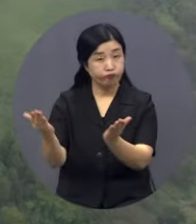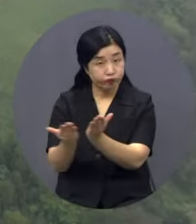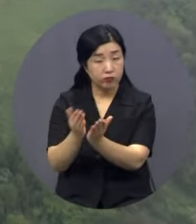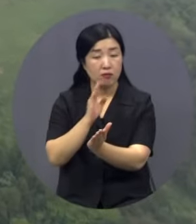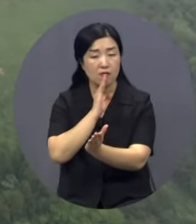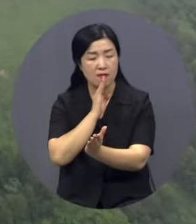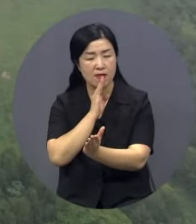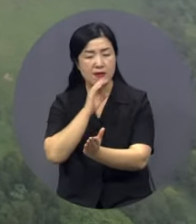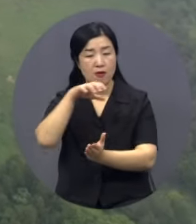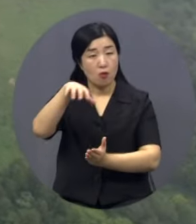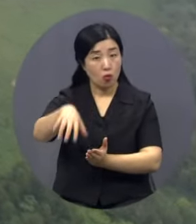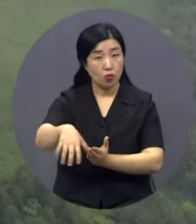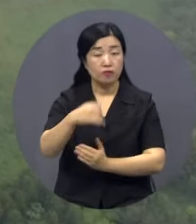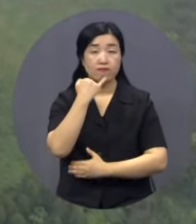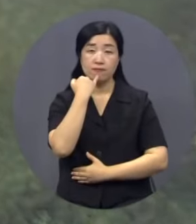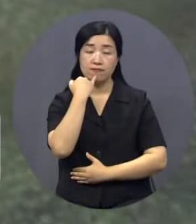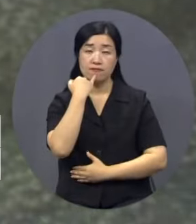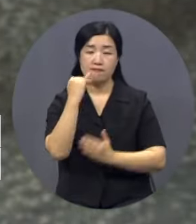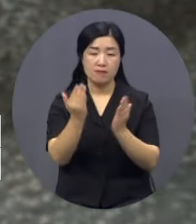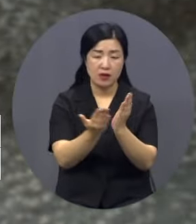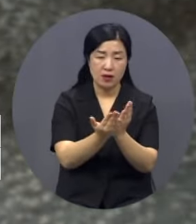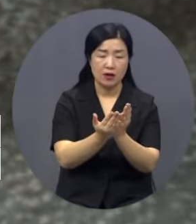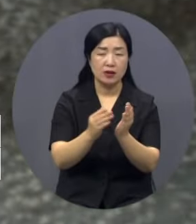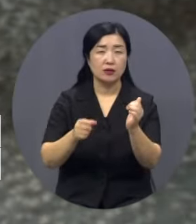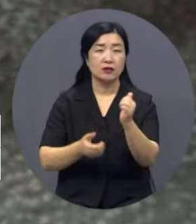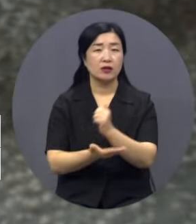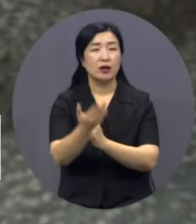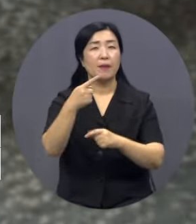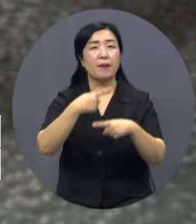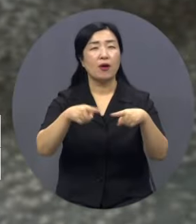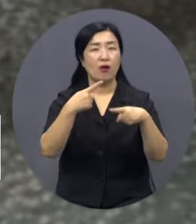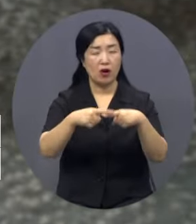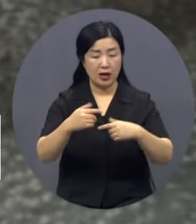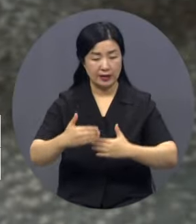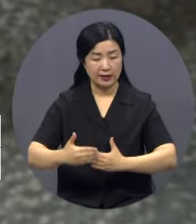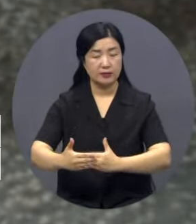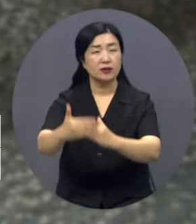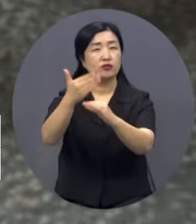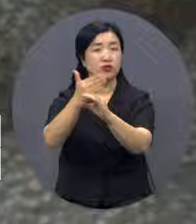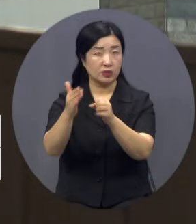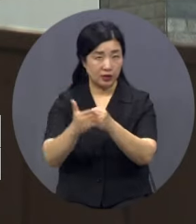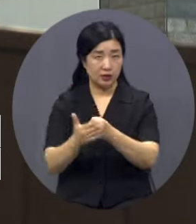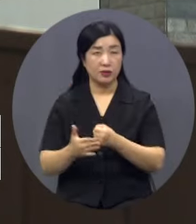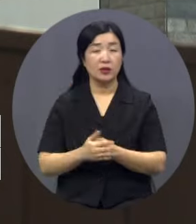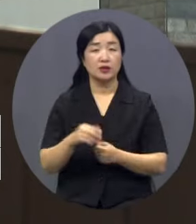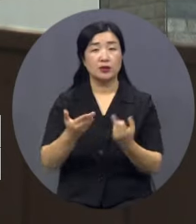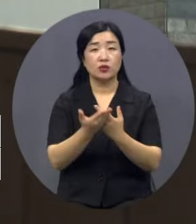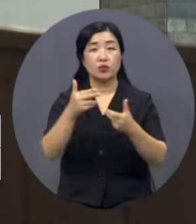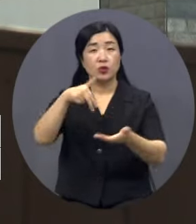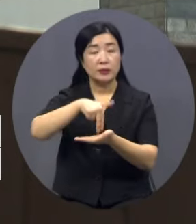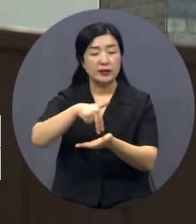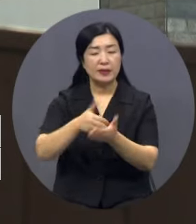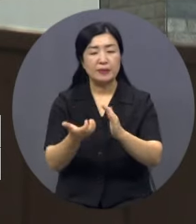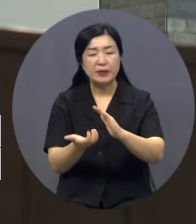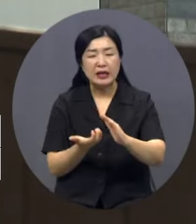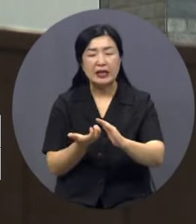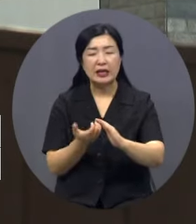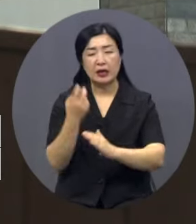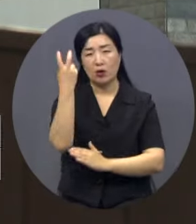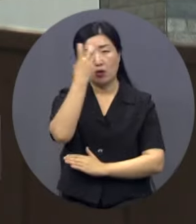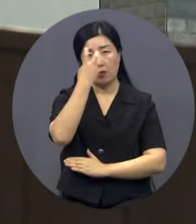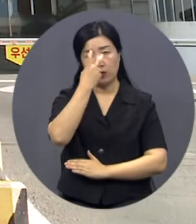입지의 적정성을 검토하는 전략환경 영향 평가 절차가 진행 중인 가운데 제주도가 사전 검토